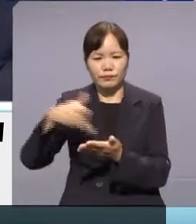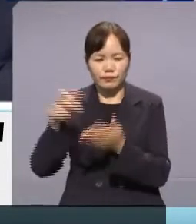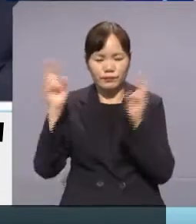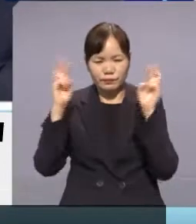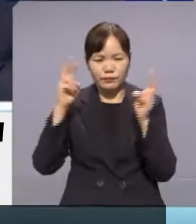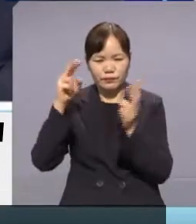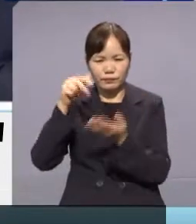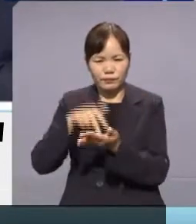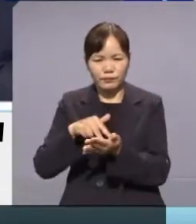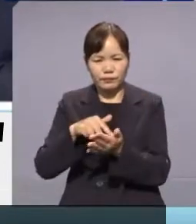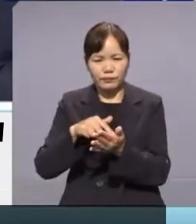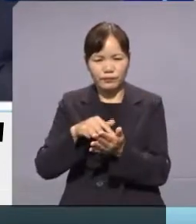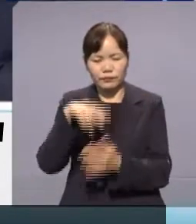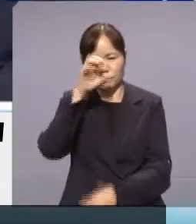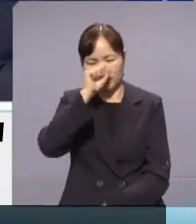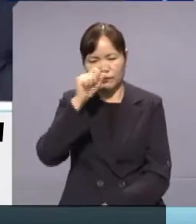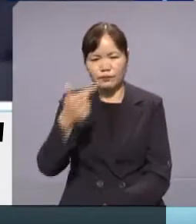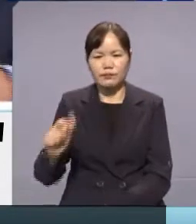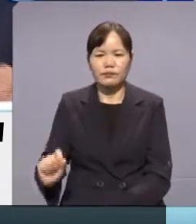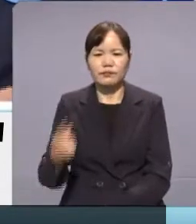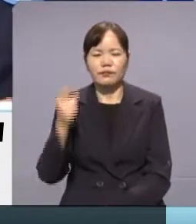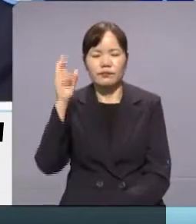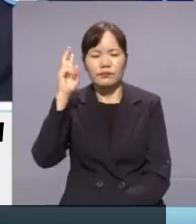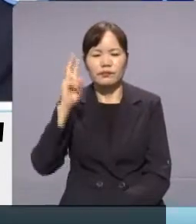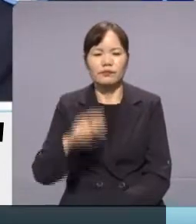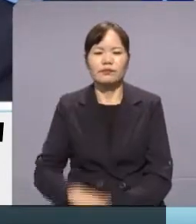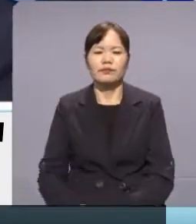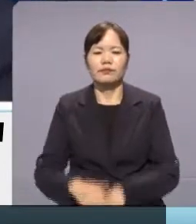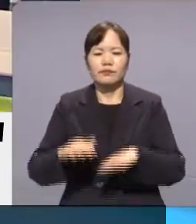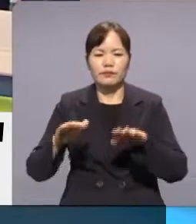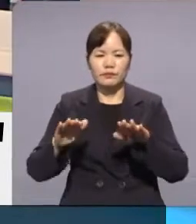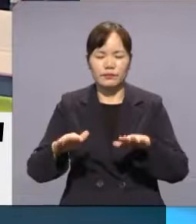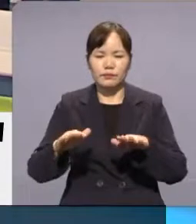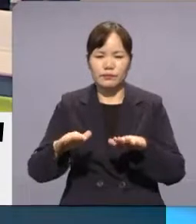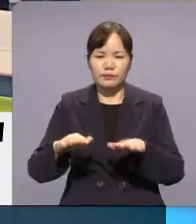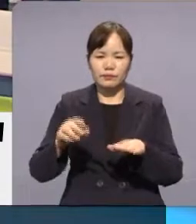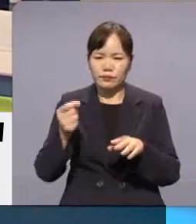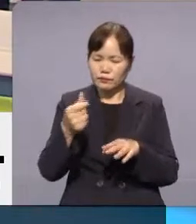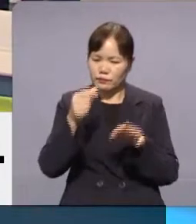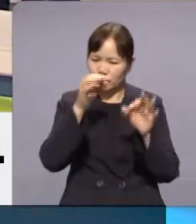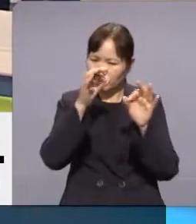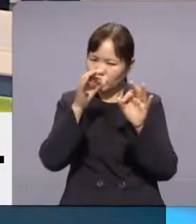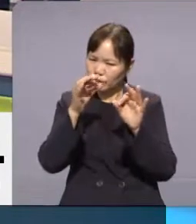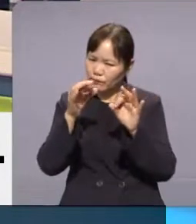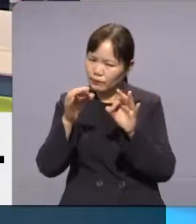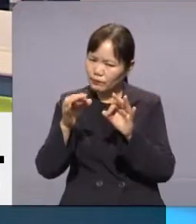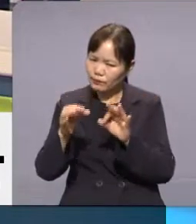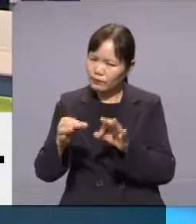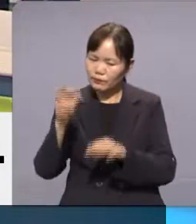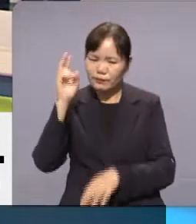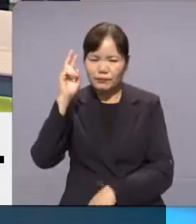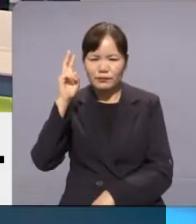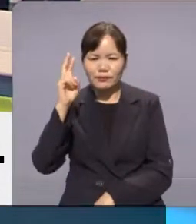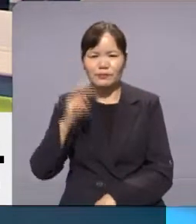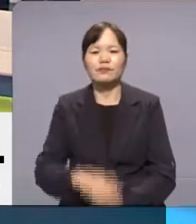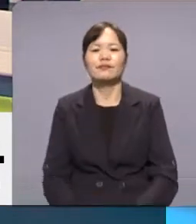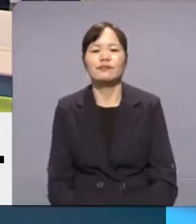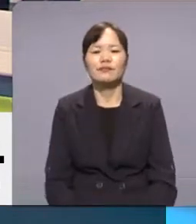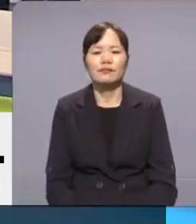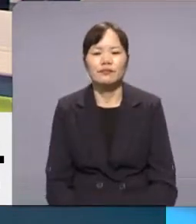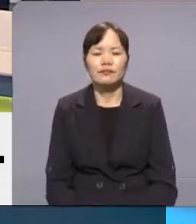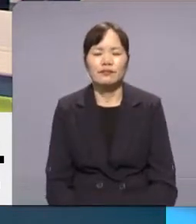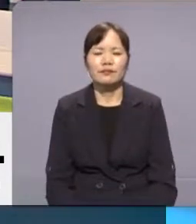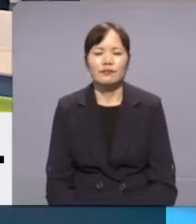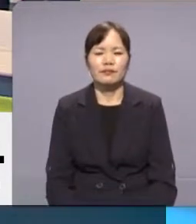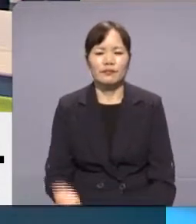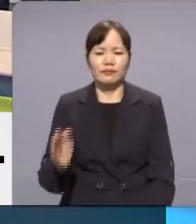어떻게 부정적인 영향을 미칠 수가 있겠죠. 아직 예, 예. 맞을 매가 좀 남아있다? 아직은 좀 맞을 매가 제가 생각하기에는 남아있고요. 예. 다만 이런